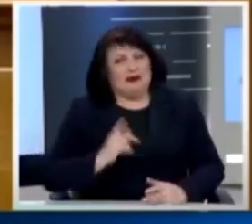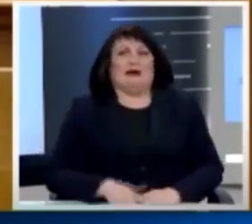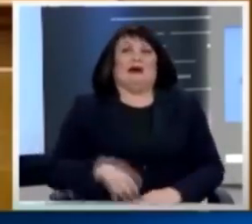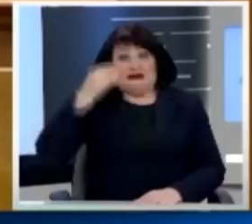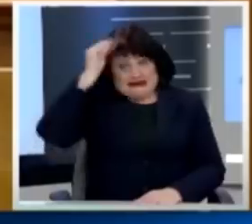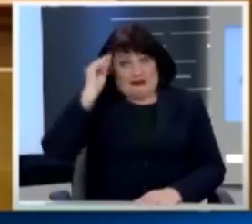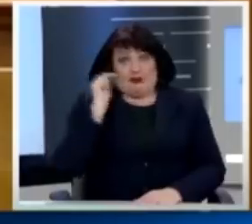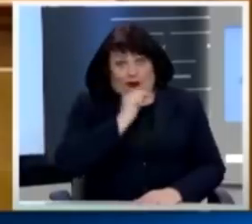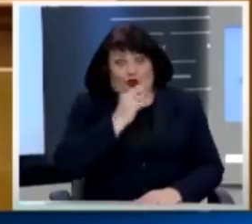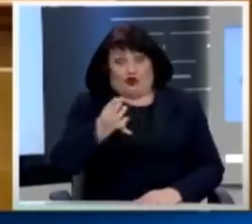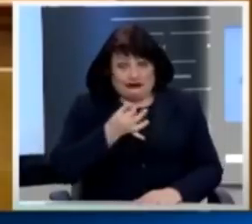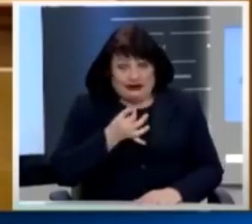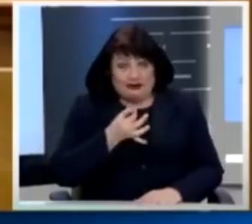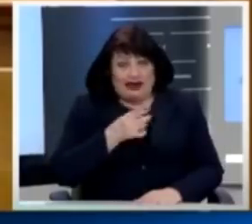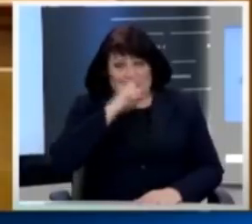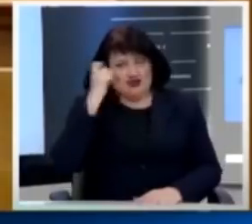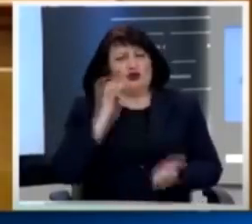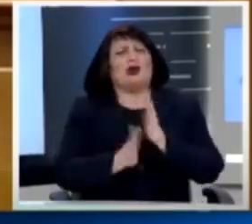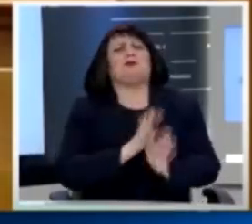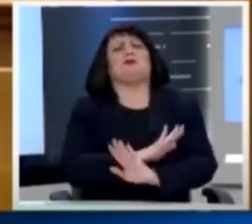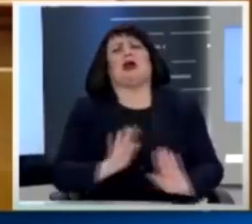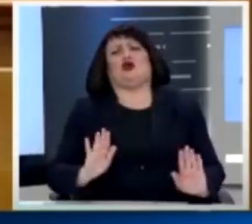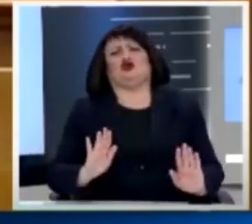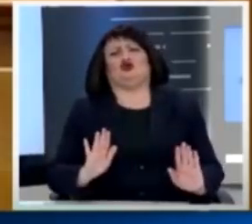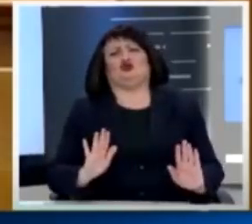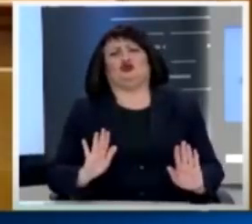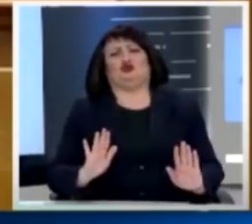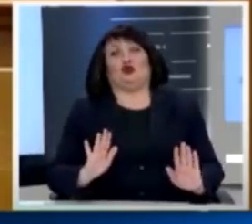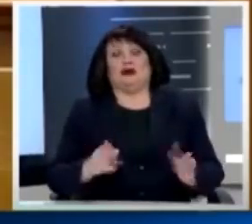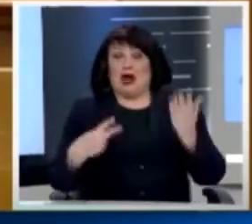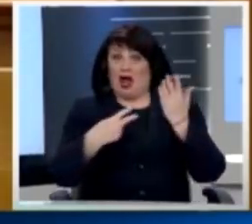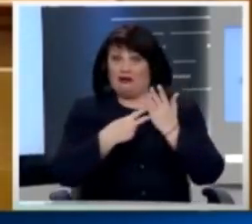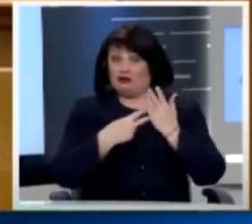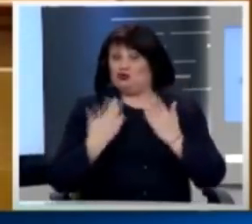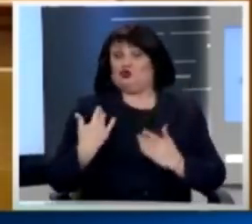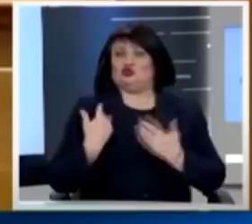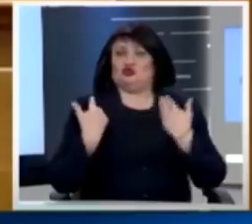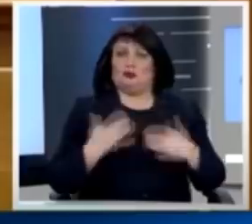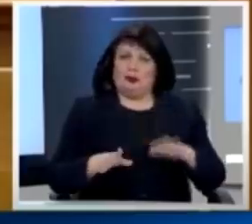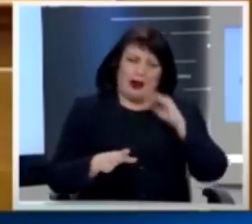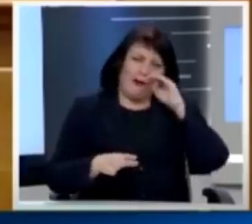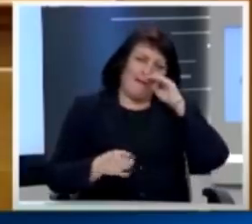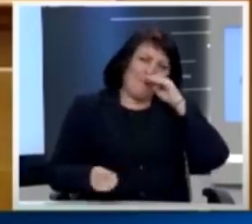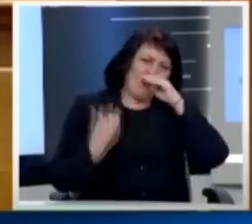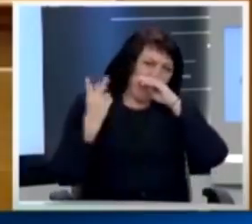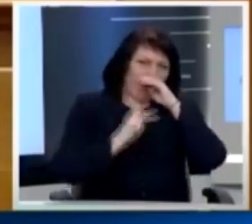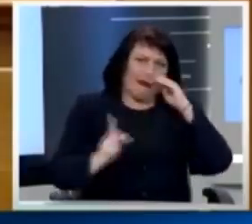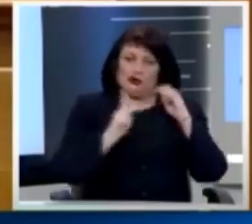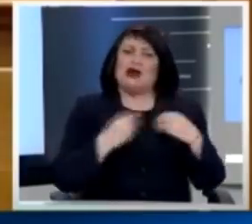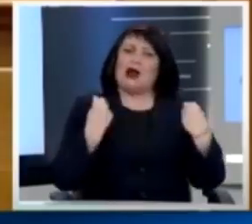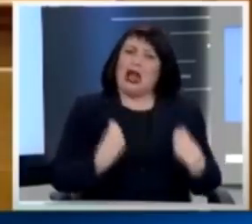κύριος Τσίπρας μας λέει πως τα δύσκολα τέλειωσαν, πως τον Αύγουστο ήρθε το μη στην ελληνική